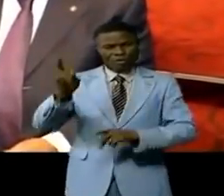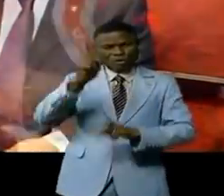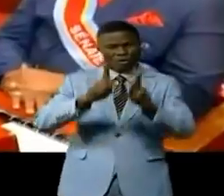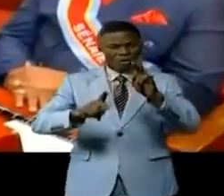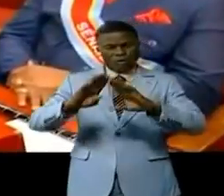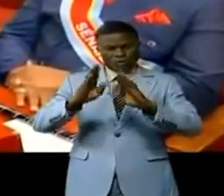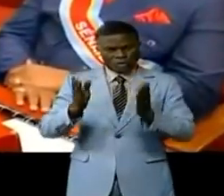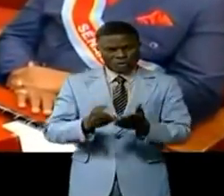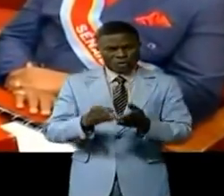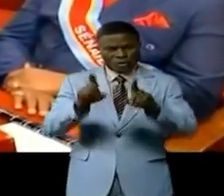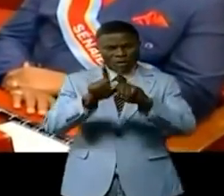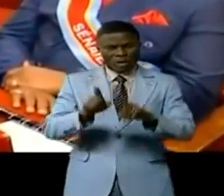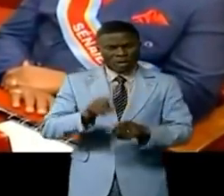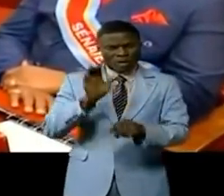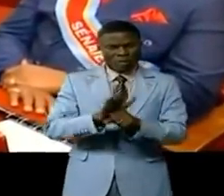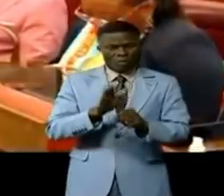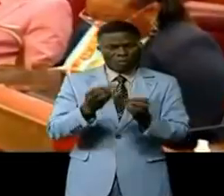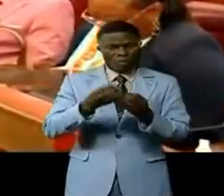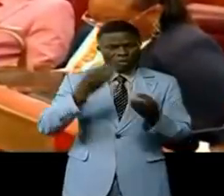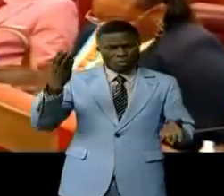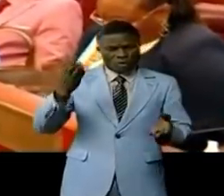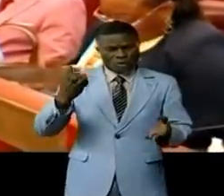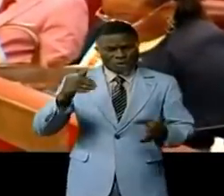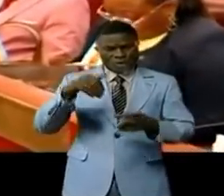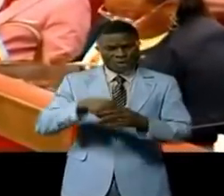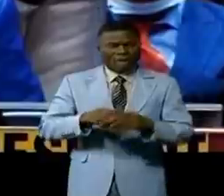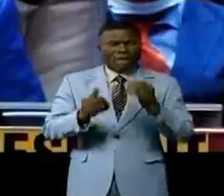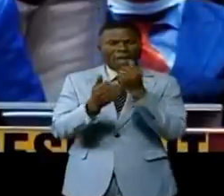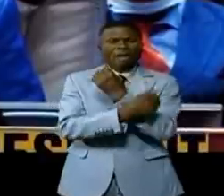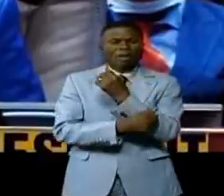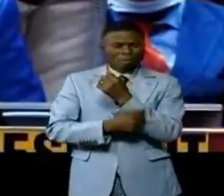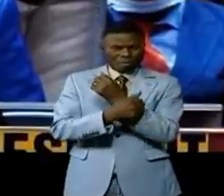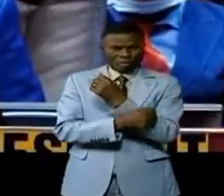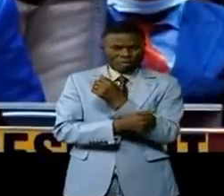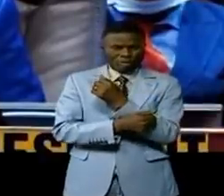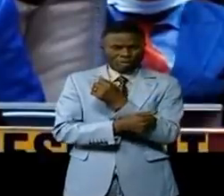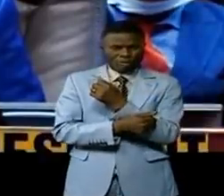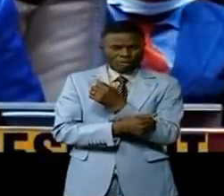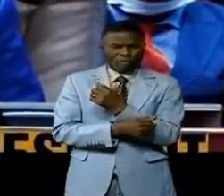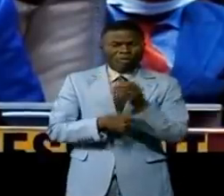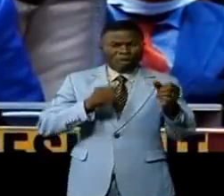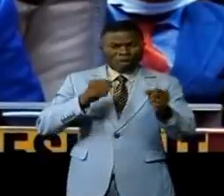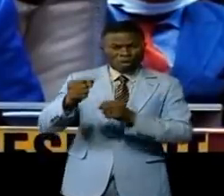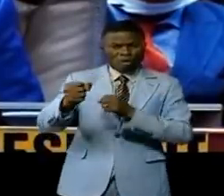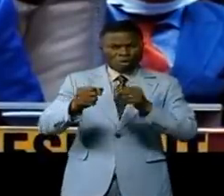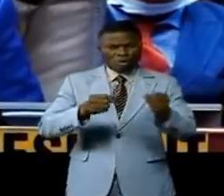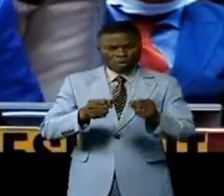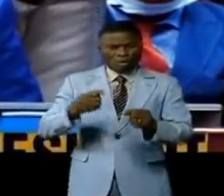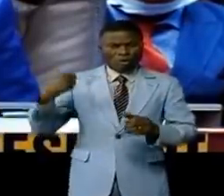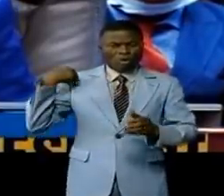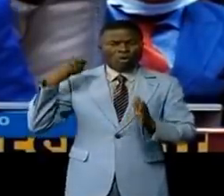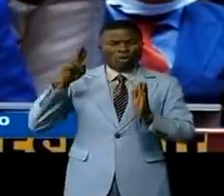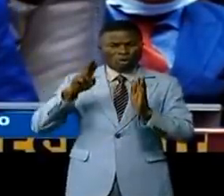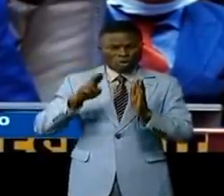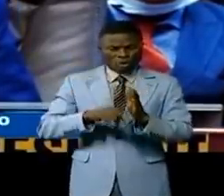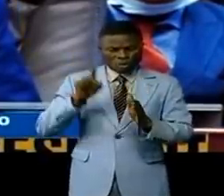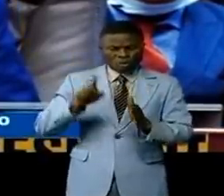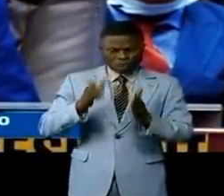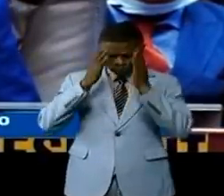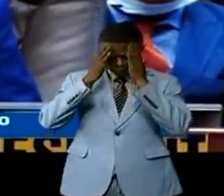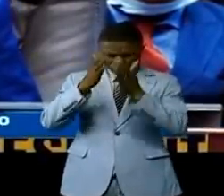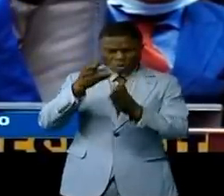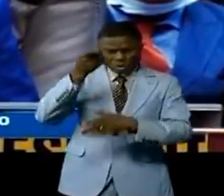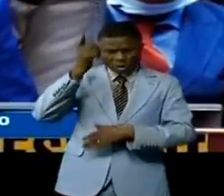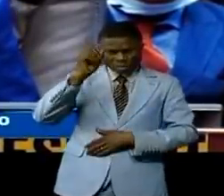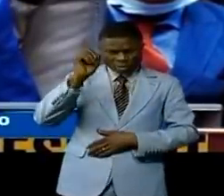population et l'abondance des ressources dont regorge le pays, la lutte du gouvernement devra